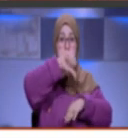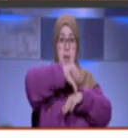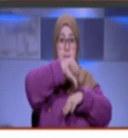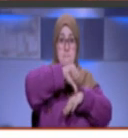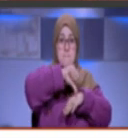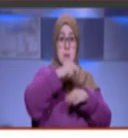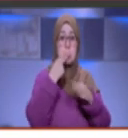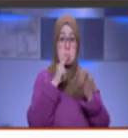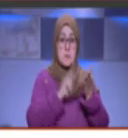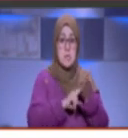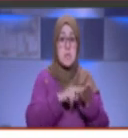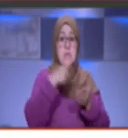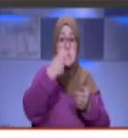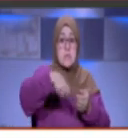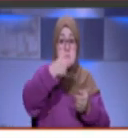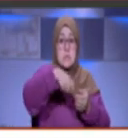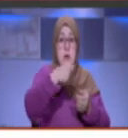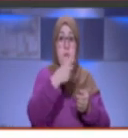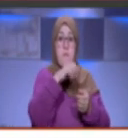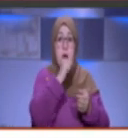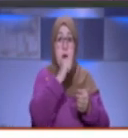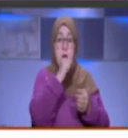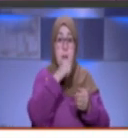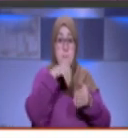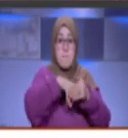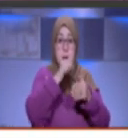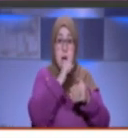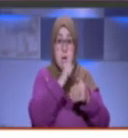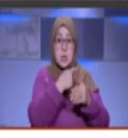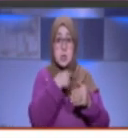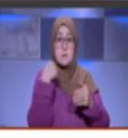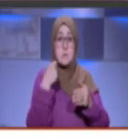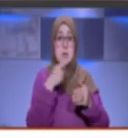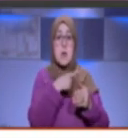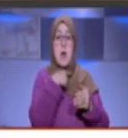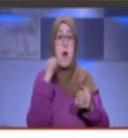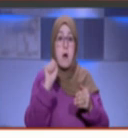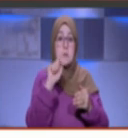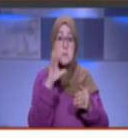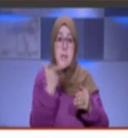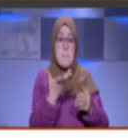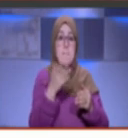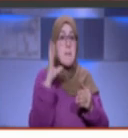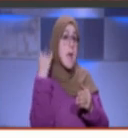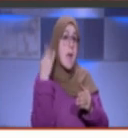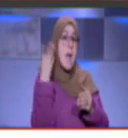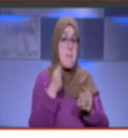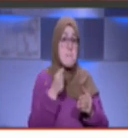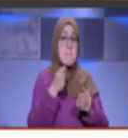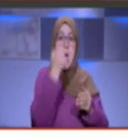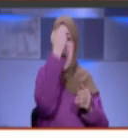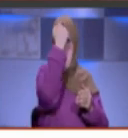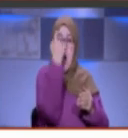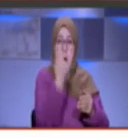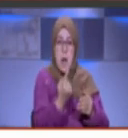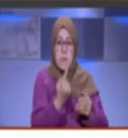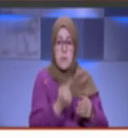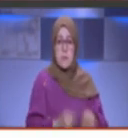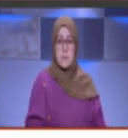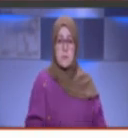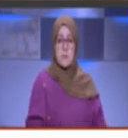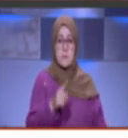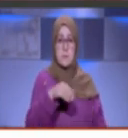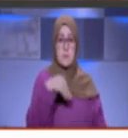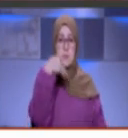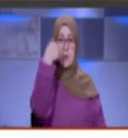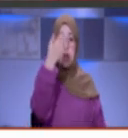للمرحلة الثالثة لمن يتقاضون قيمة مالية 2000 جنيه فأكثر، وفقا للآلية الموضوعة من قبل وزارة